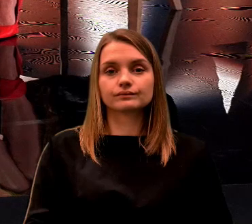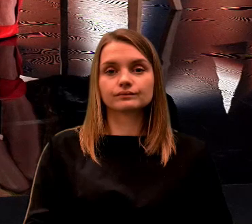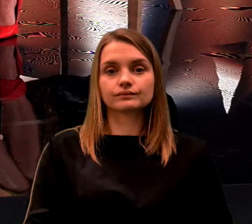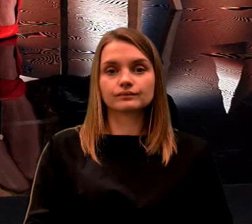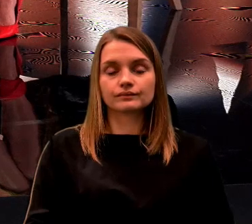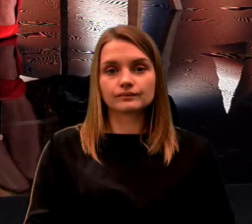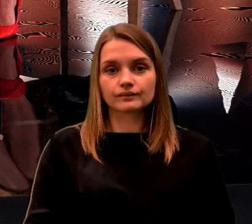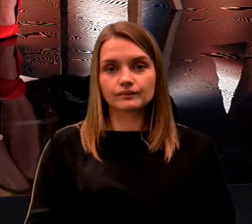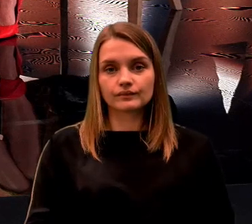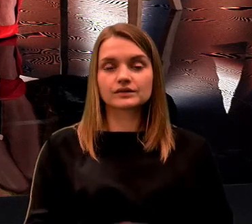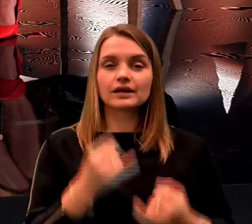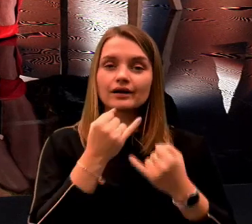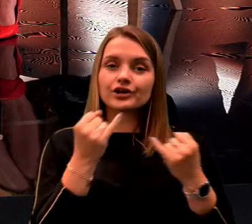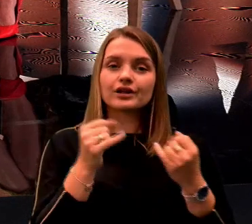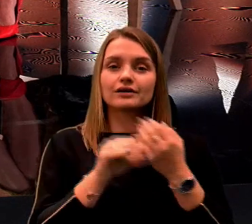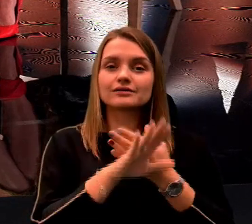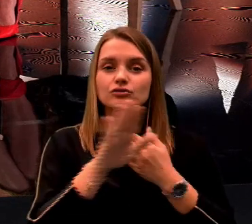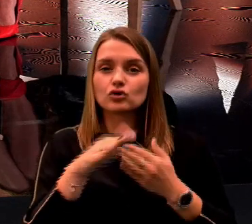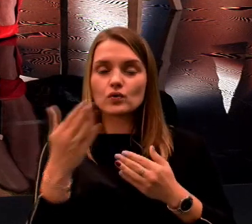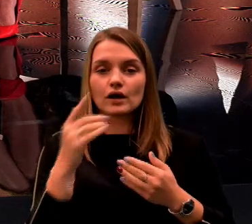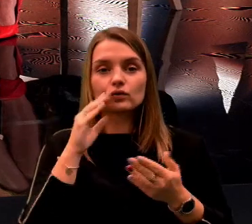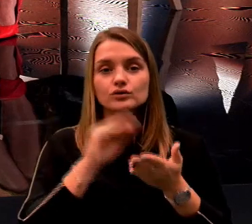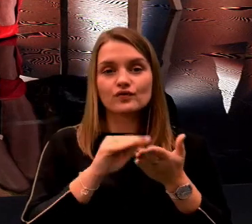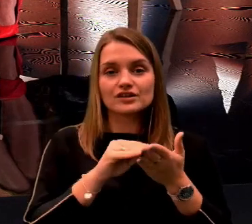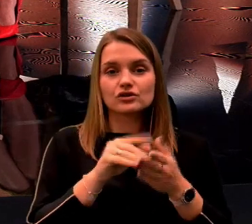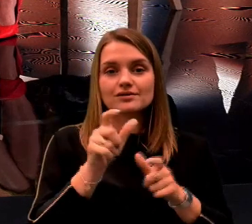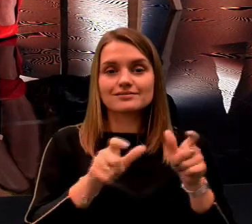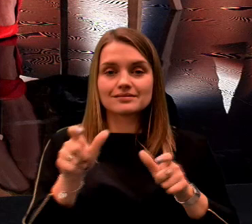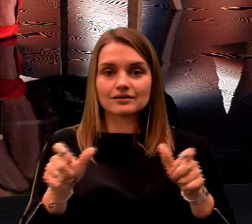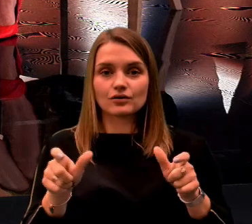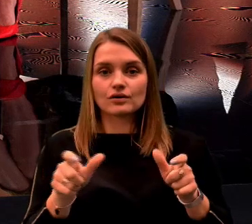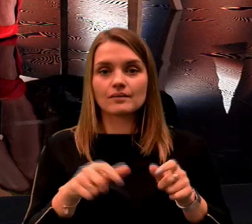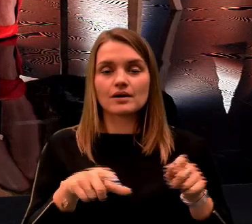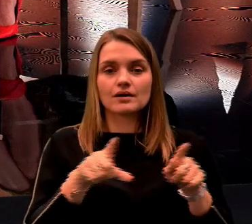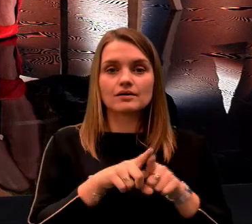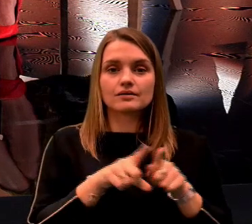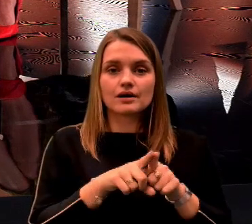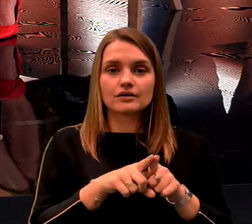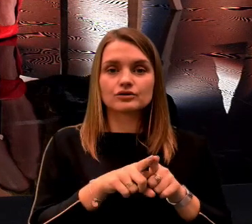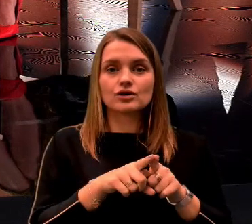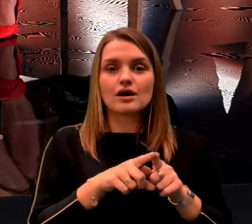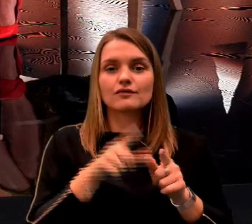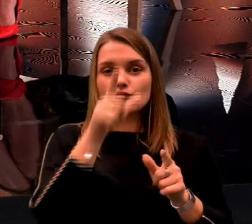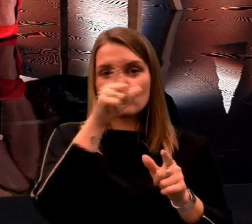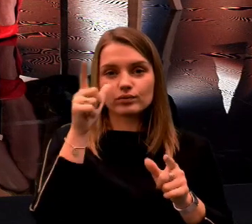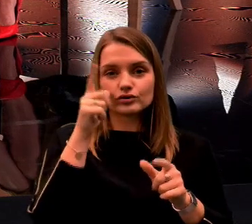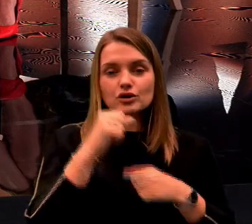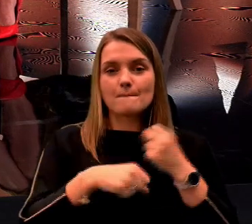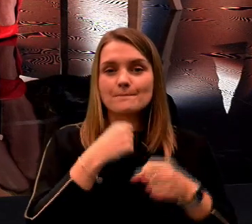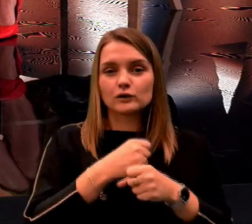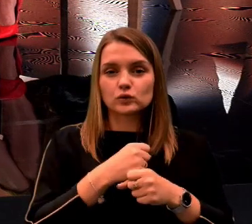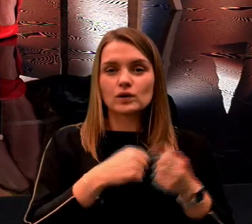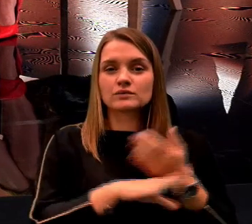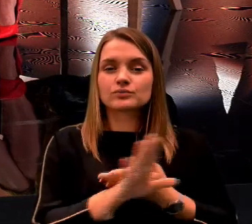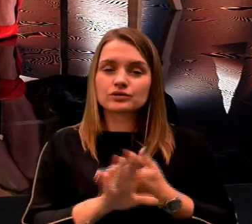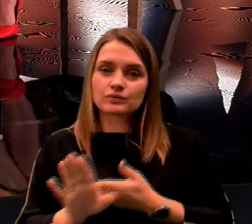jakieś doświadczenia z private sektorem. A też w sektorze publicznym nie współpracuję z przedsiębiorcami jako